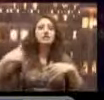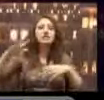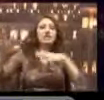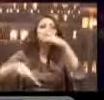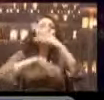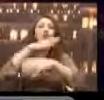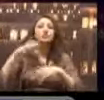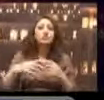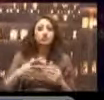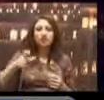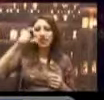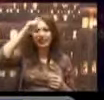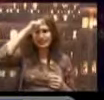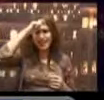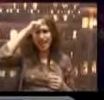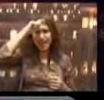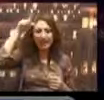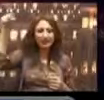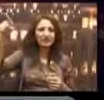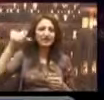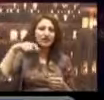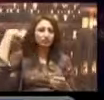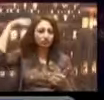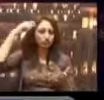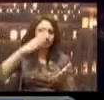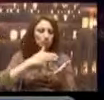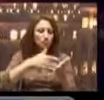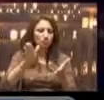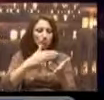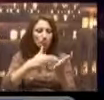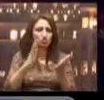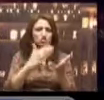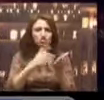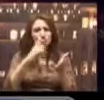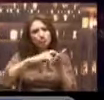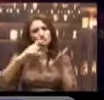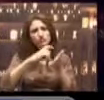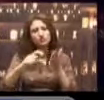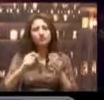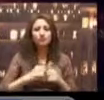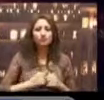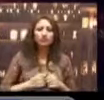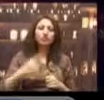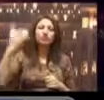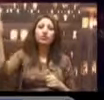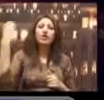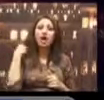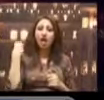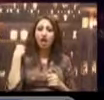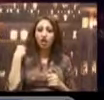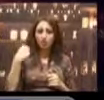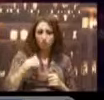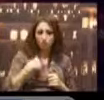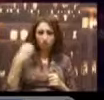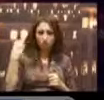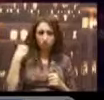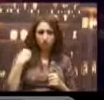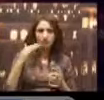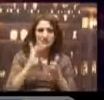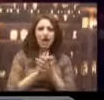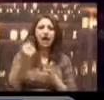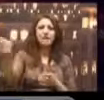ورحت الداخليه شالت مش عارف ايه. فبعد كده جالي يعني جالي كلام قالوا لي بص يا يوسف، وجالي كلام عن طريق واحد